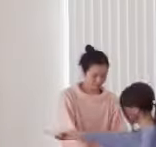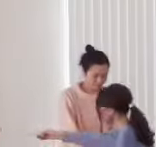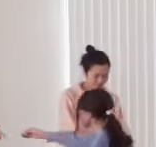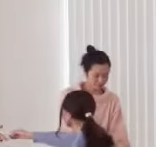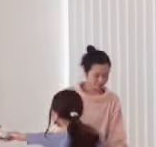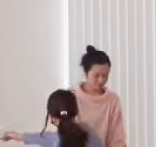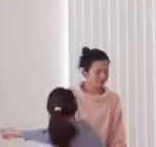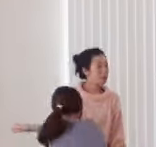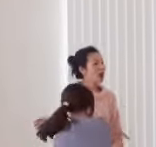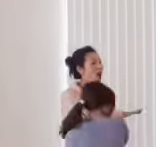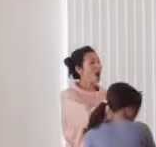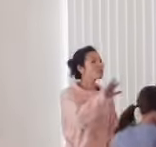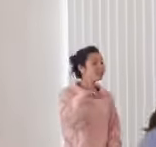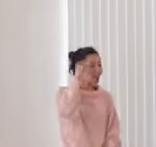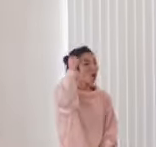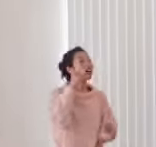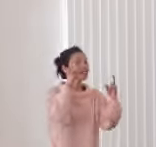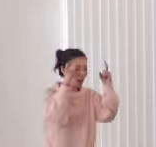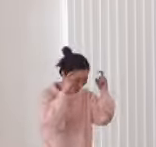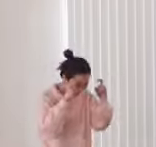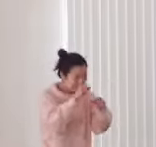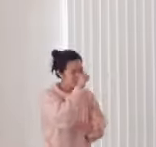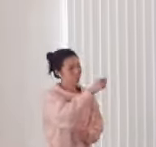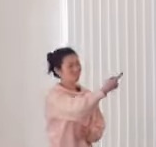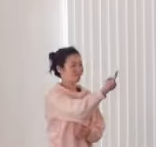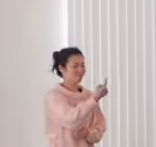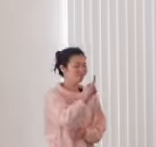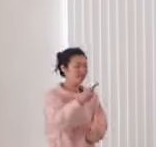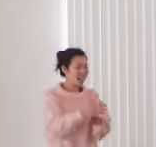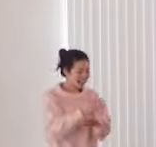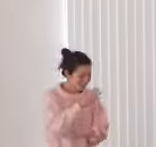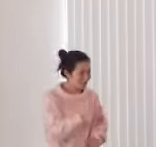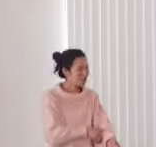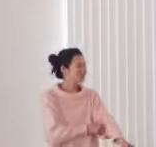おはようございます。よくいらっしゃいました。